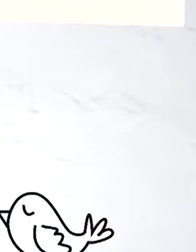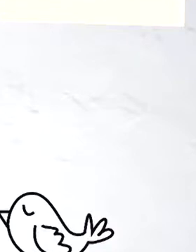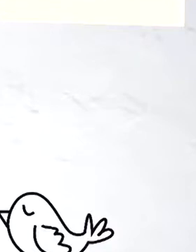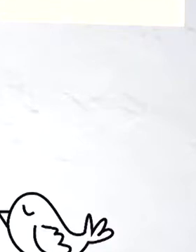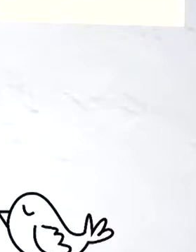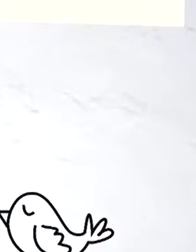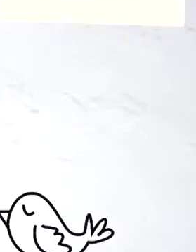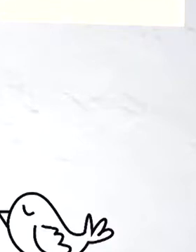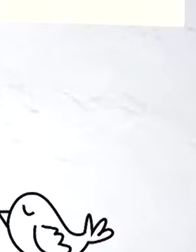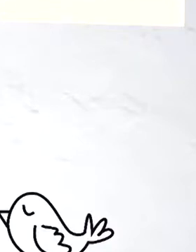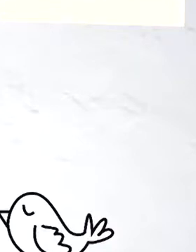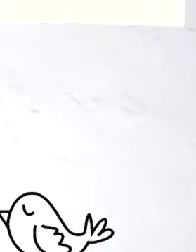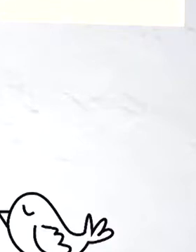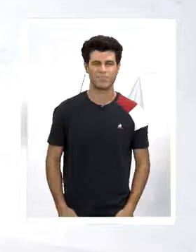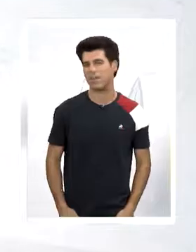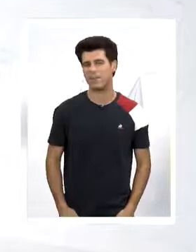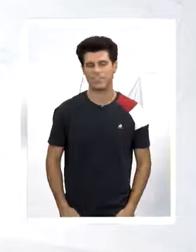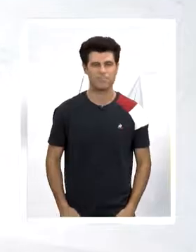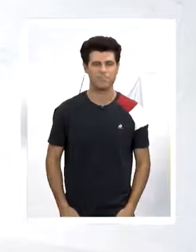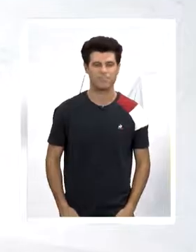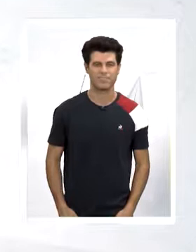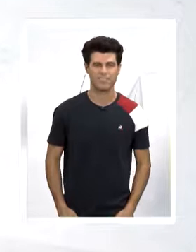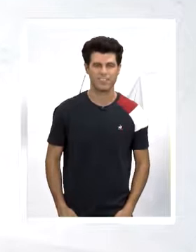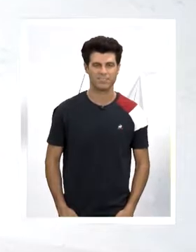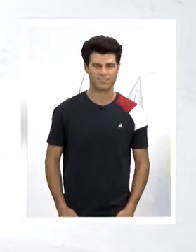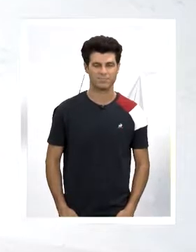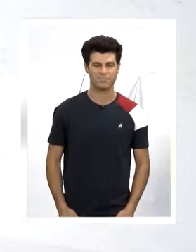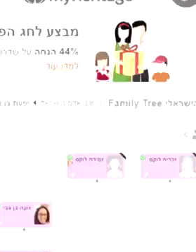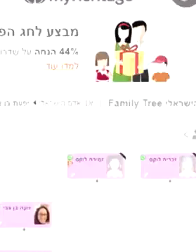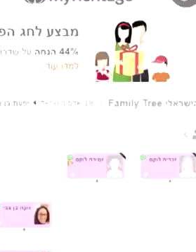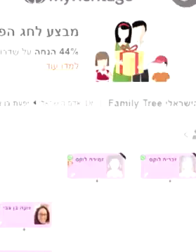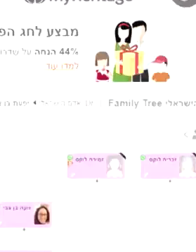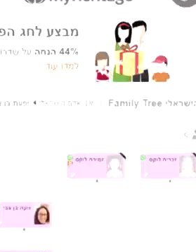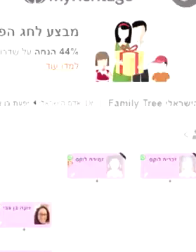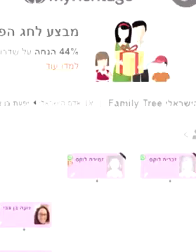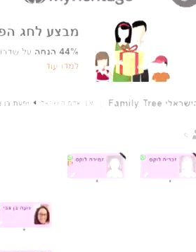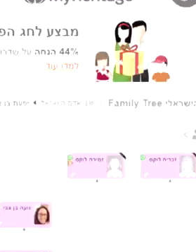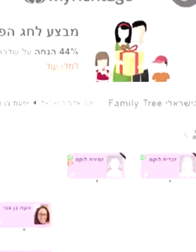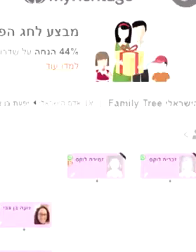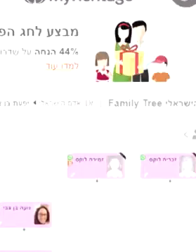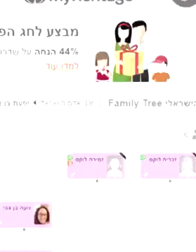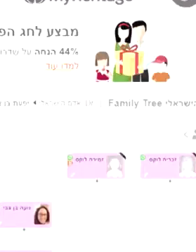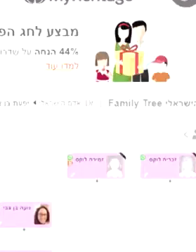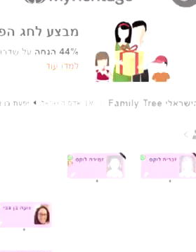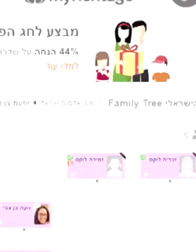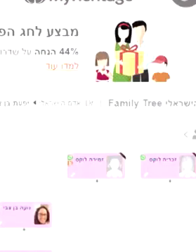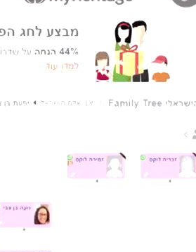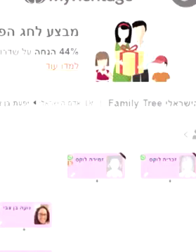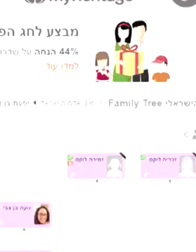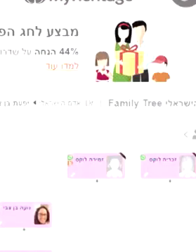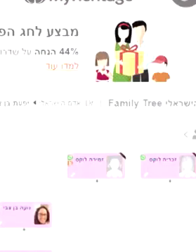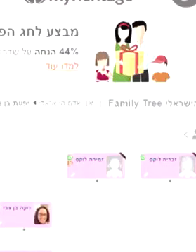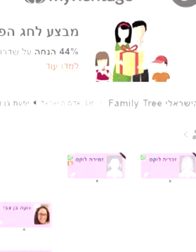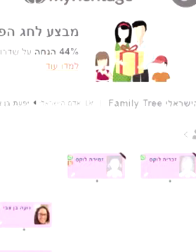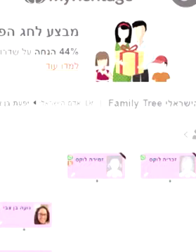ויובל? כן. מה למדתם? דבר ראשון, אני למדתי שלבדודה שלי